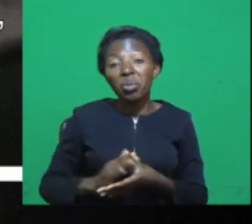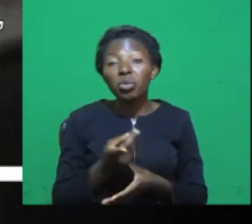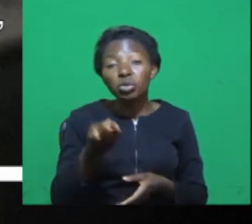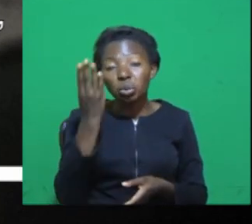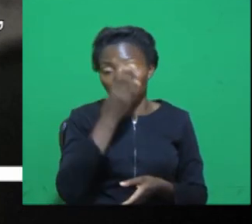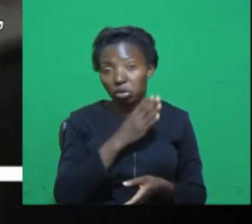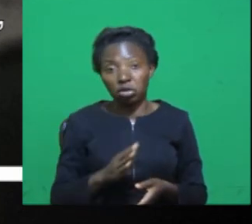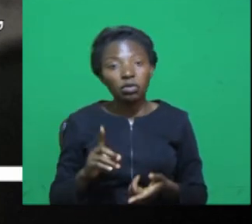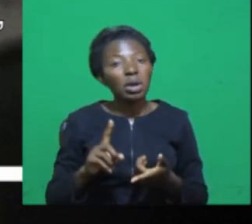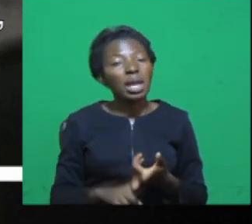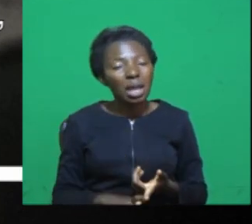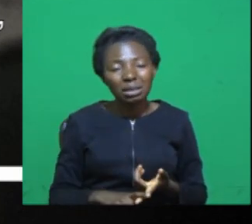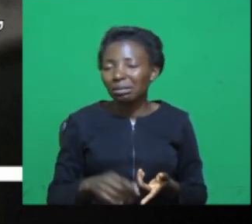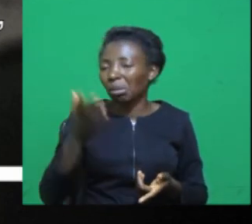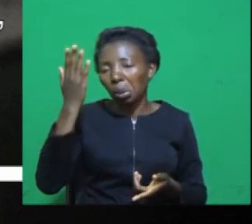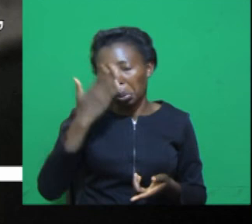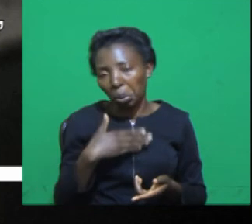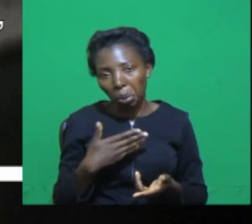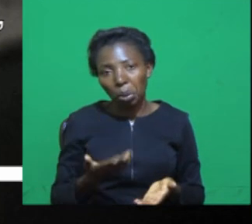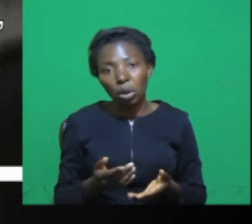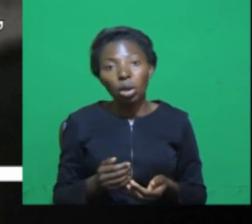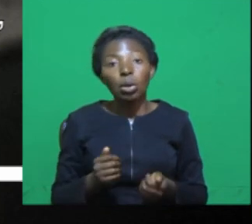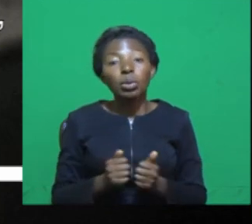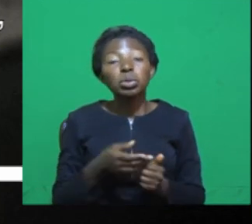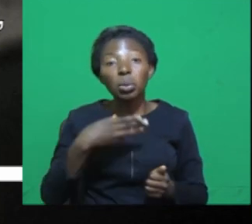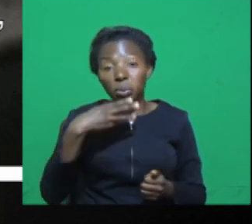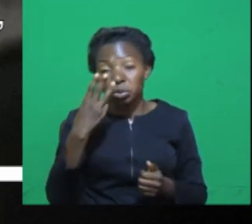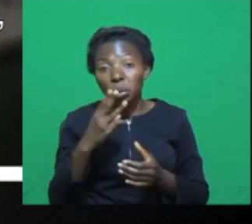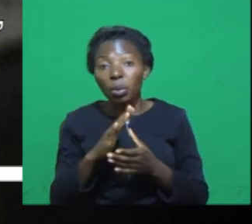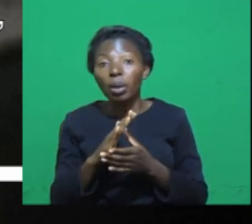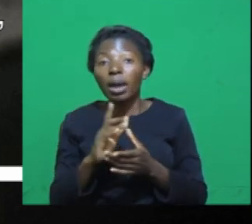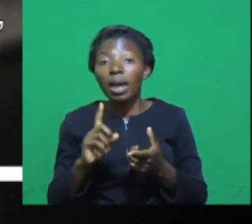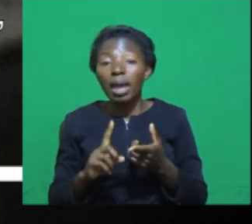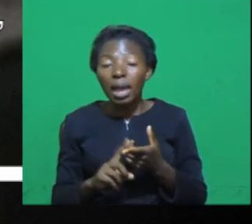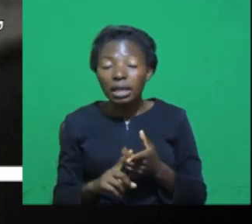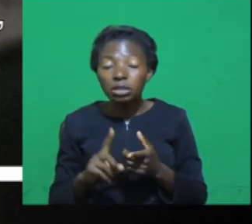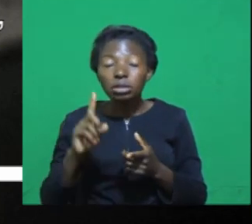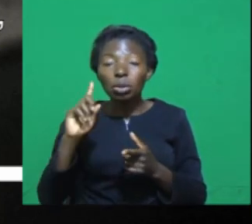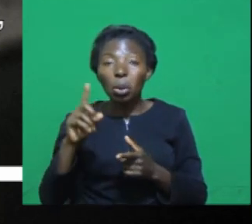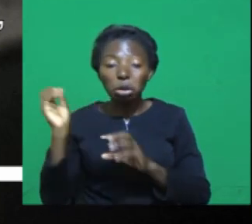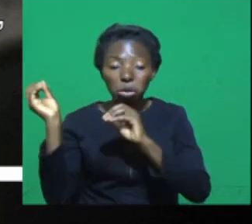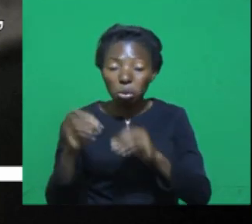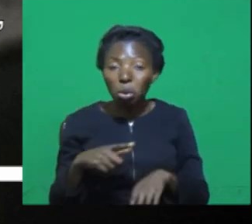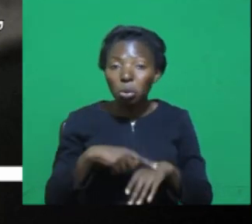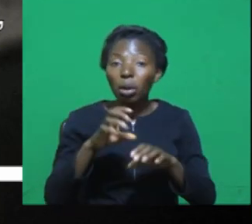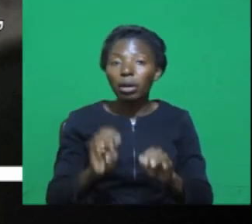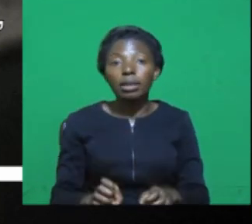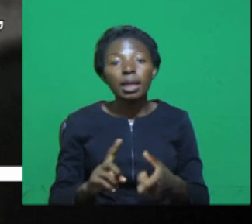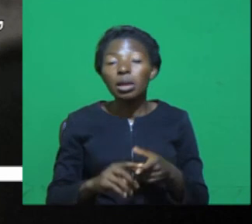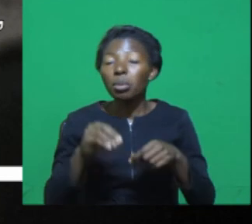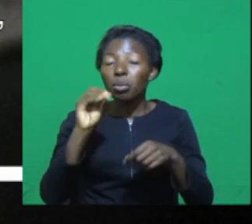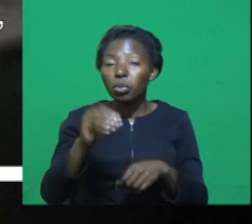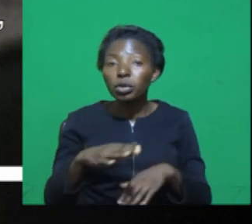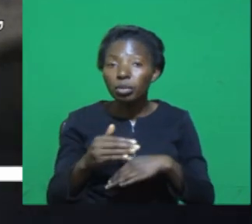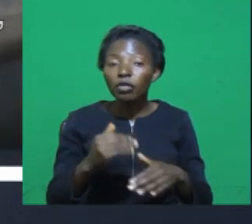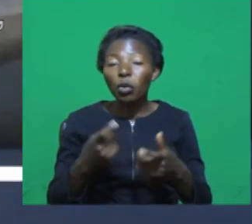kwako, wakavodza uchenjeri hwako nokuda kwokubwinya kwako. Ndakakuwisira pasi, ndakakuisa pamberi